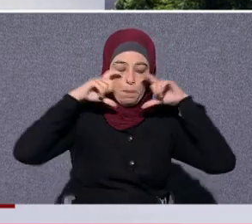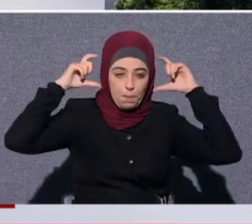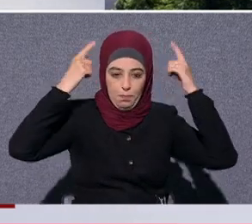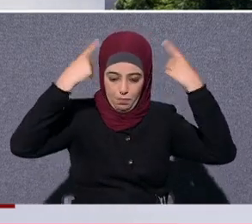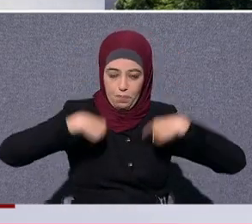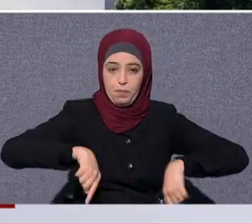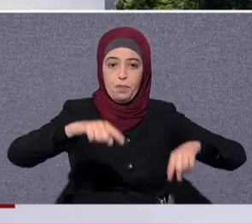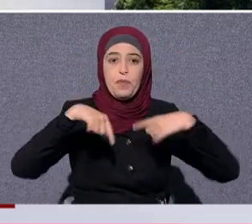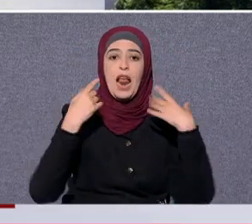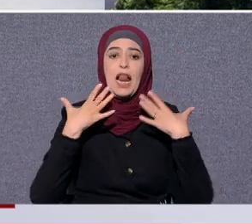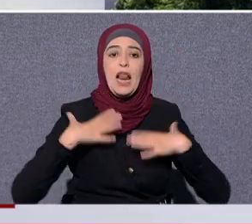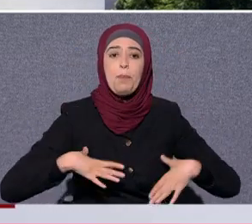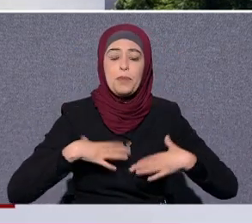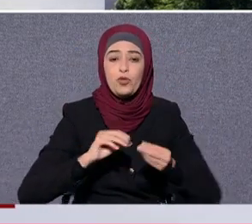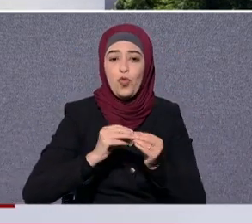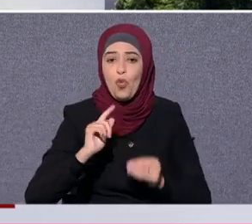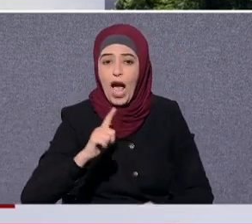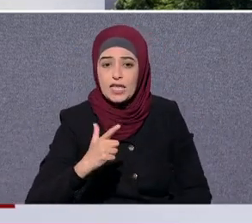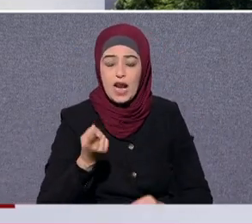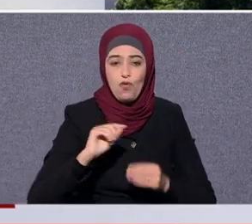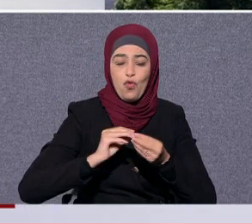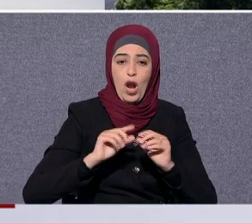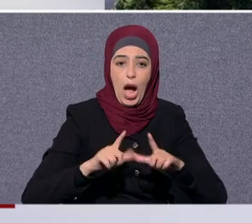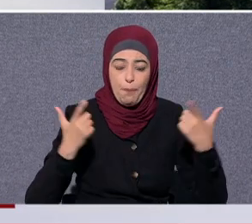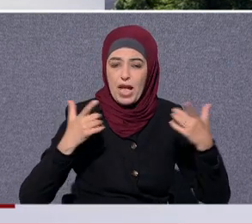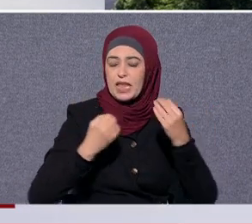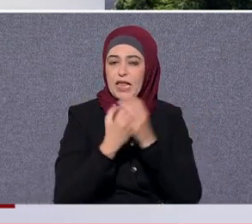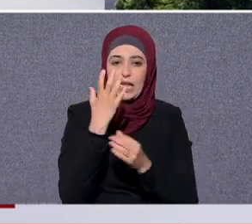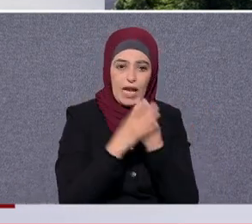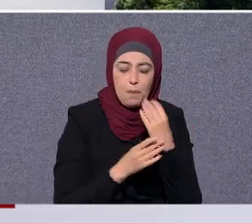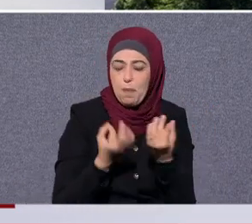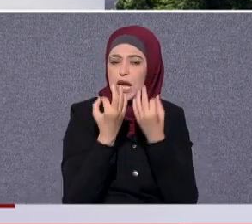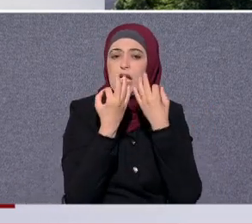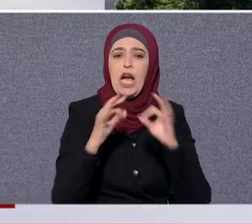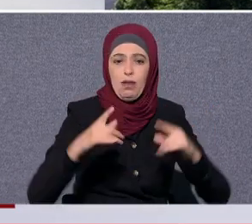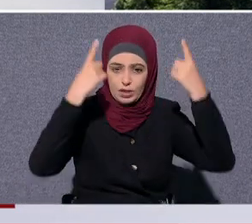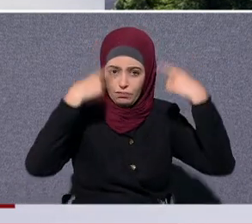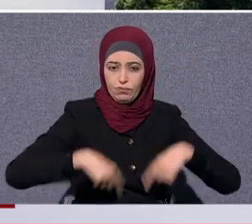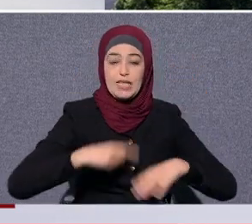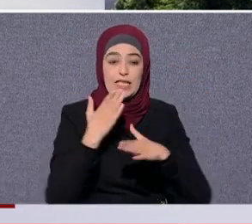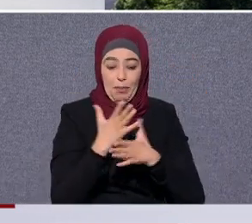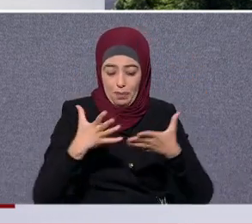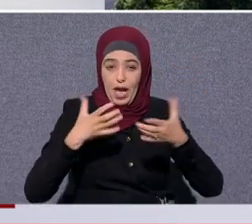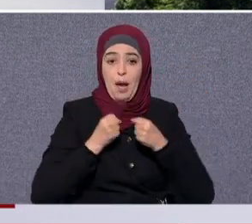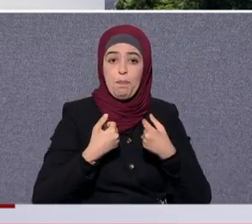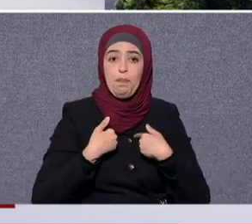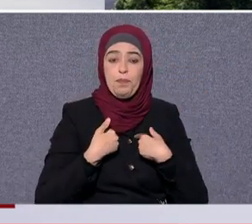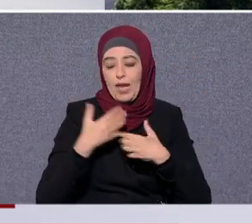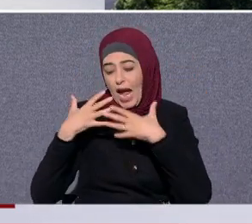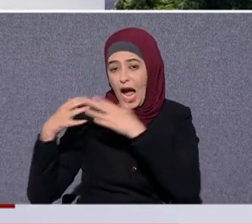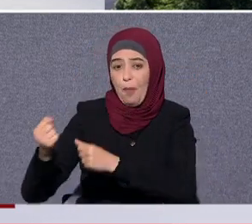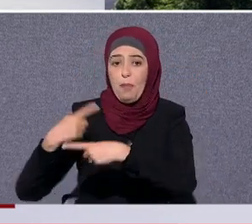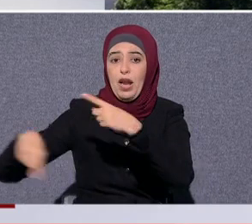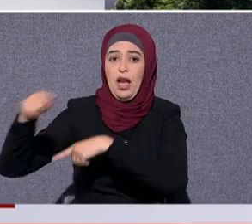جميع الملابس الواقية من أبرهول ومن كمامة ومن كفوف حتى يحمي نفسه ويحمي